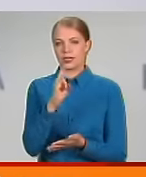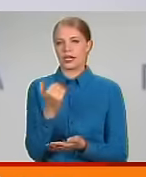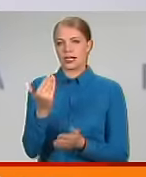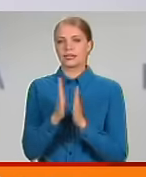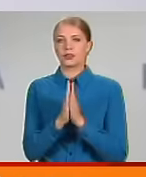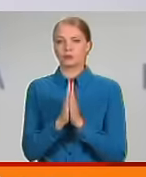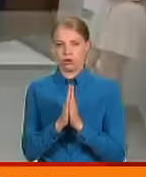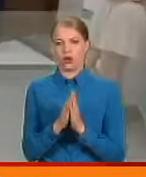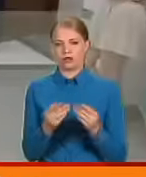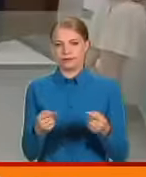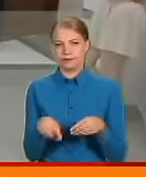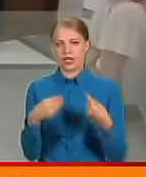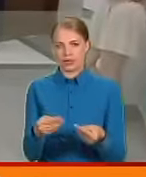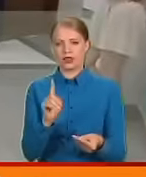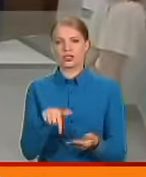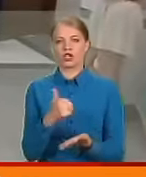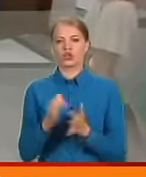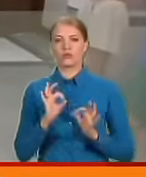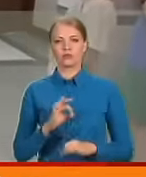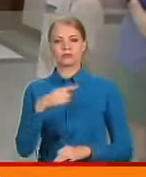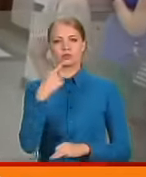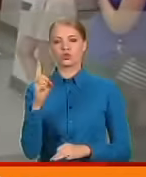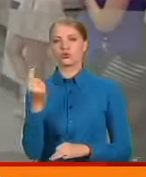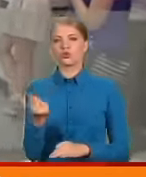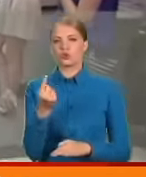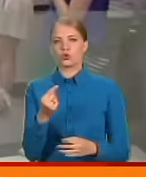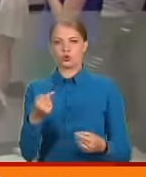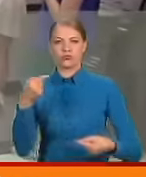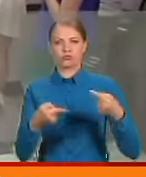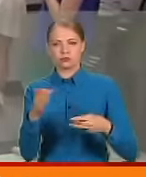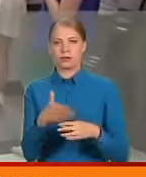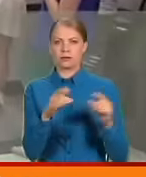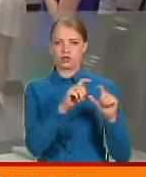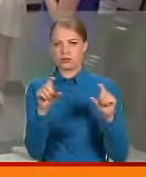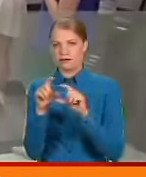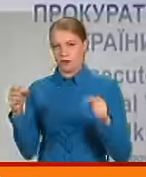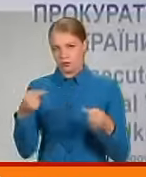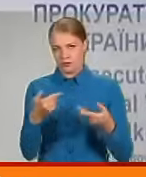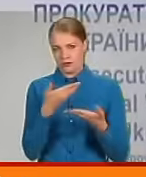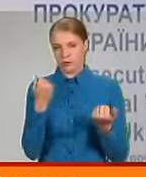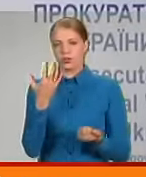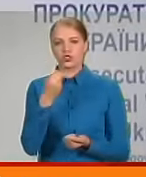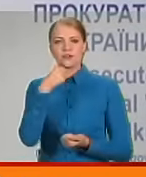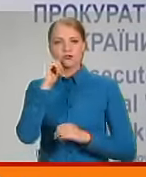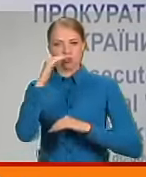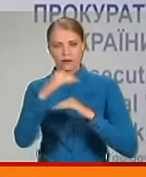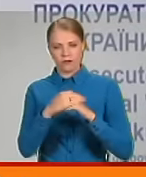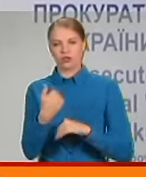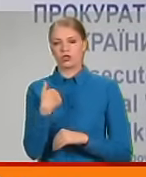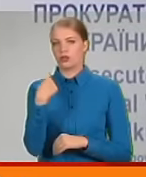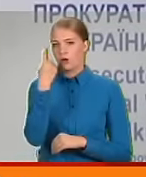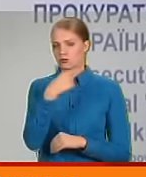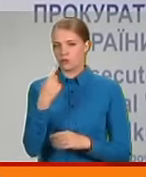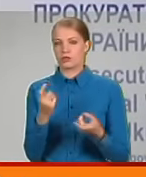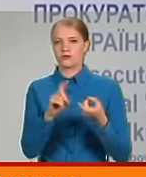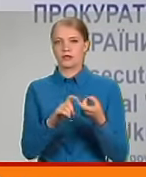їхнє прохання надали. Також генпрокурор наголосив, що жодного протистояння між відомствами немає. Ще вчора ввечері я